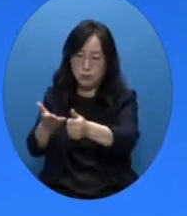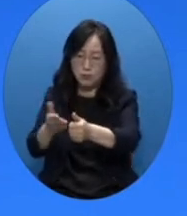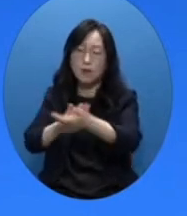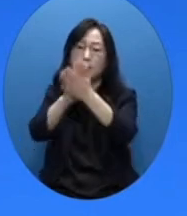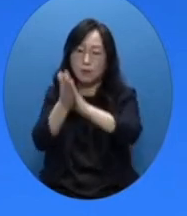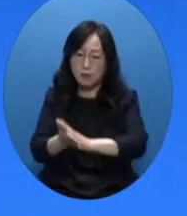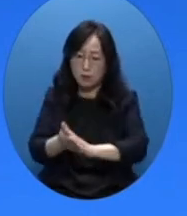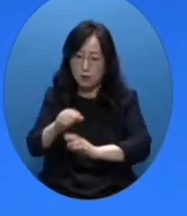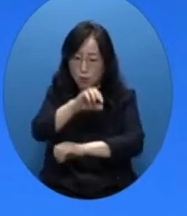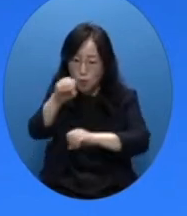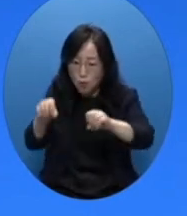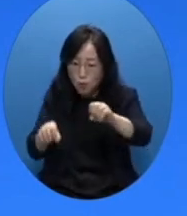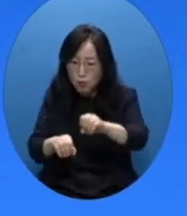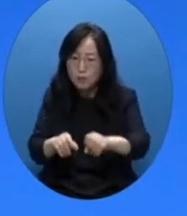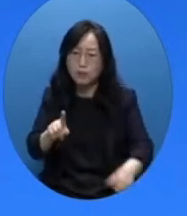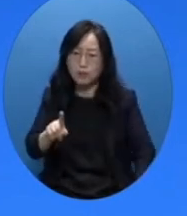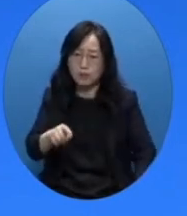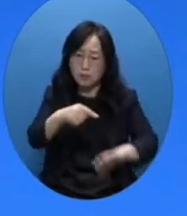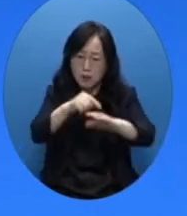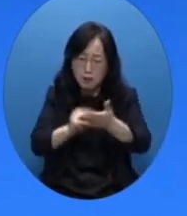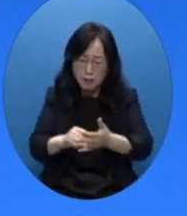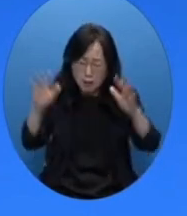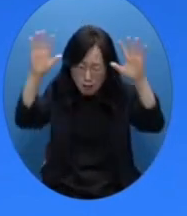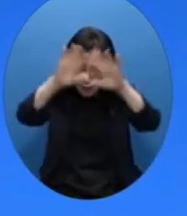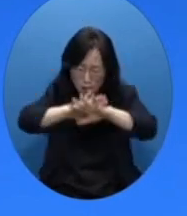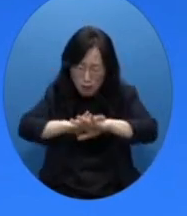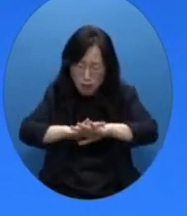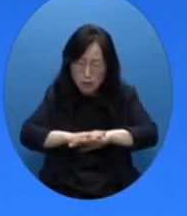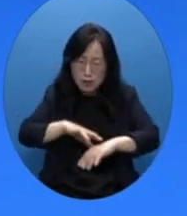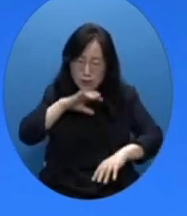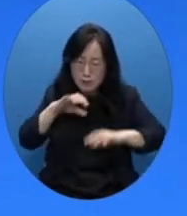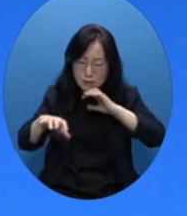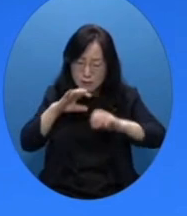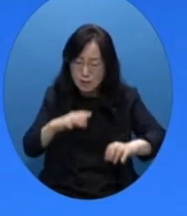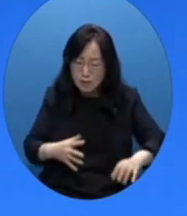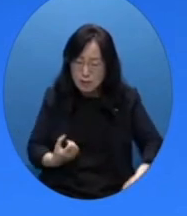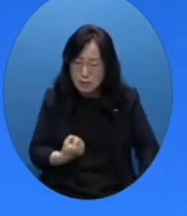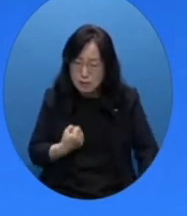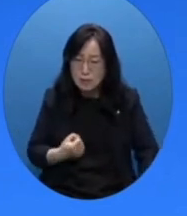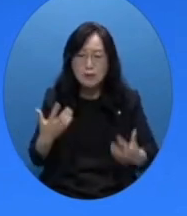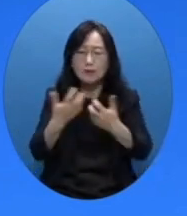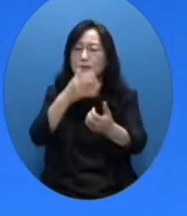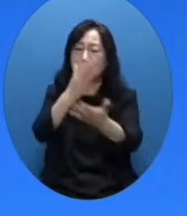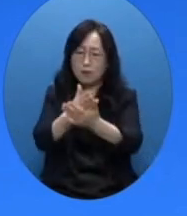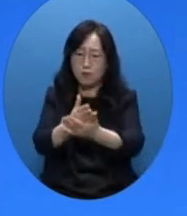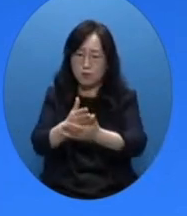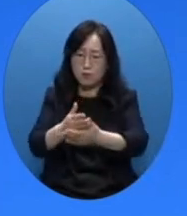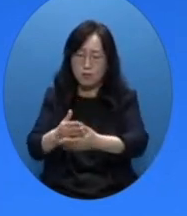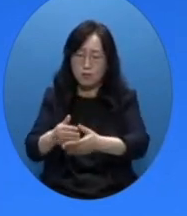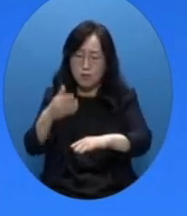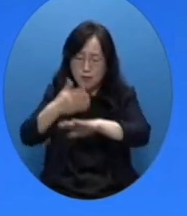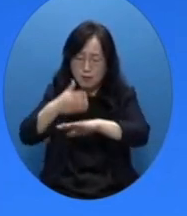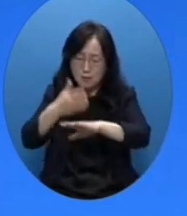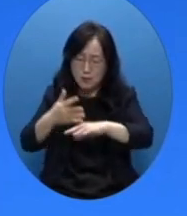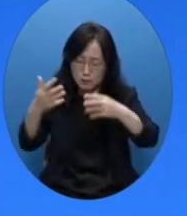다시 어두움이 가득해서 원망과 병으로 가득하게 되었는데, 이제부터 넘치는 감사로 나가게 하여